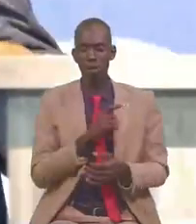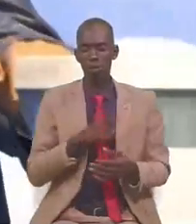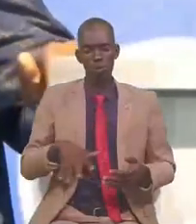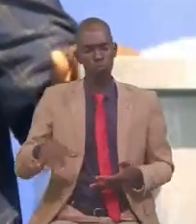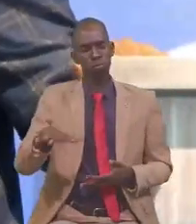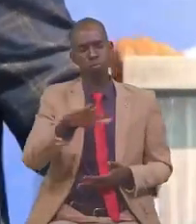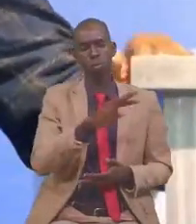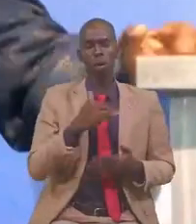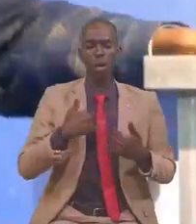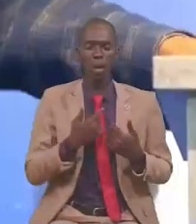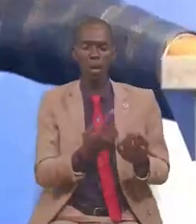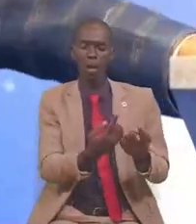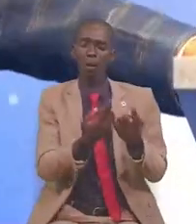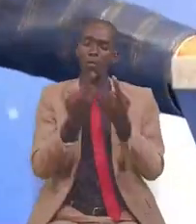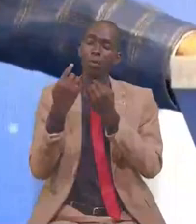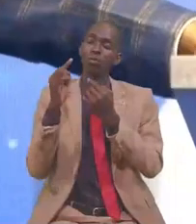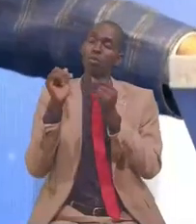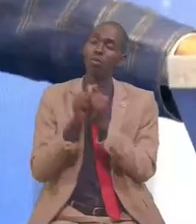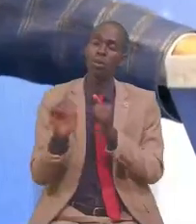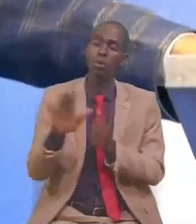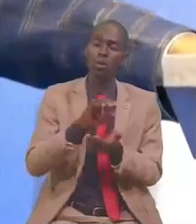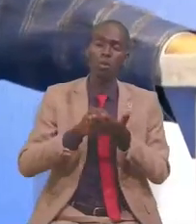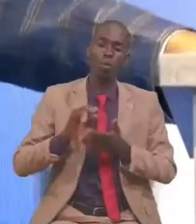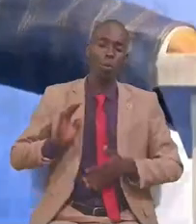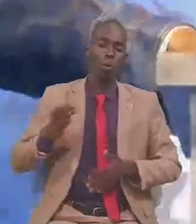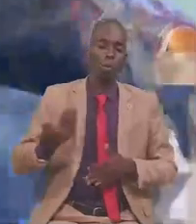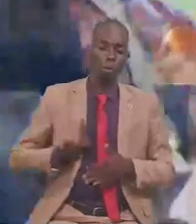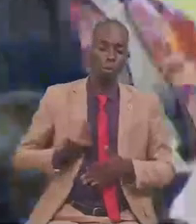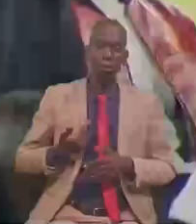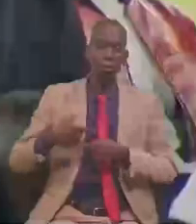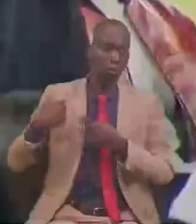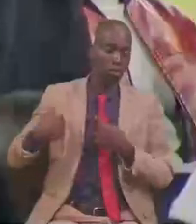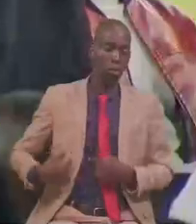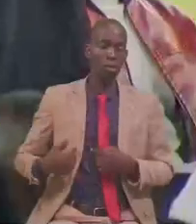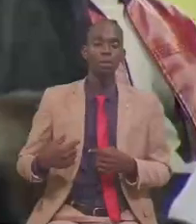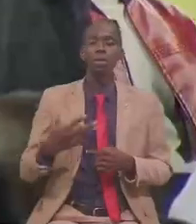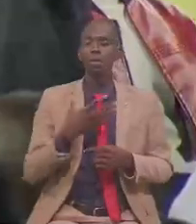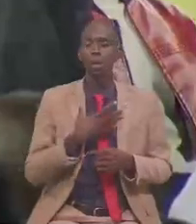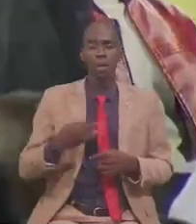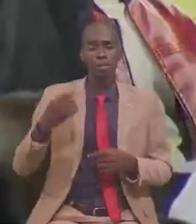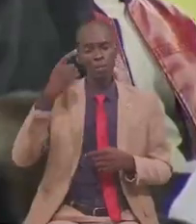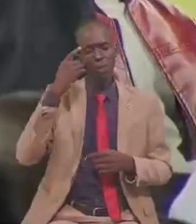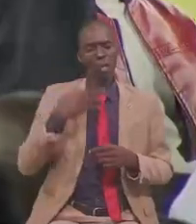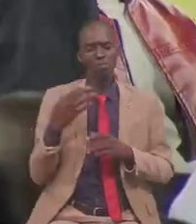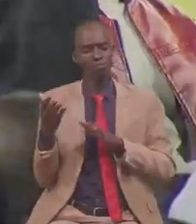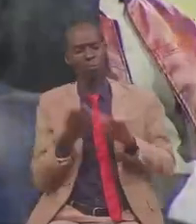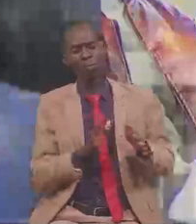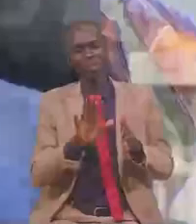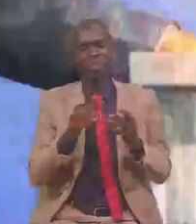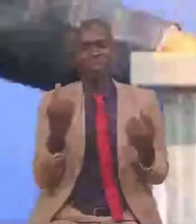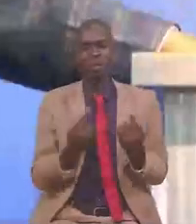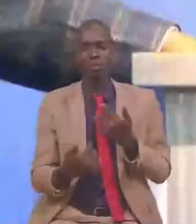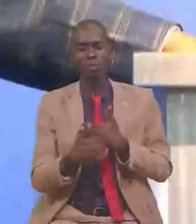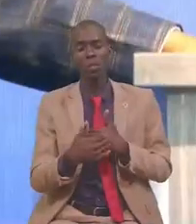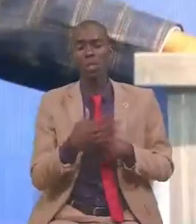toi de tout leur cœur, de tout leur esprit. Ils ont abandonné leur péché derrière eux et ils